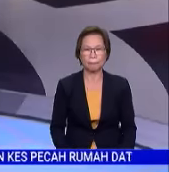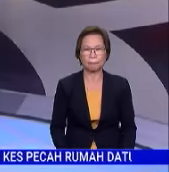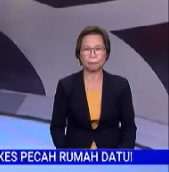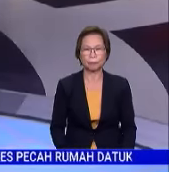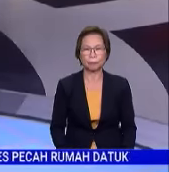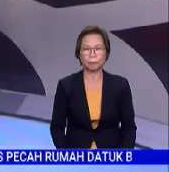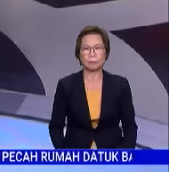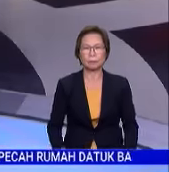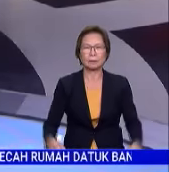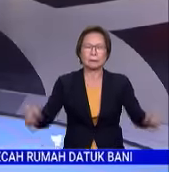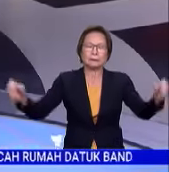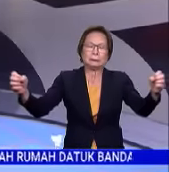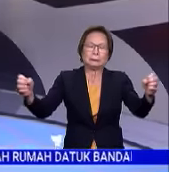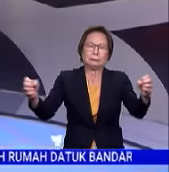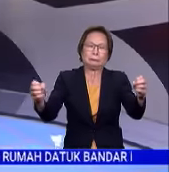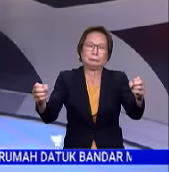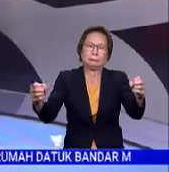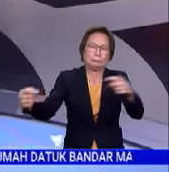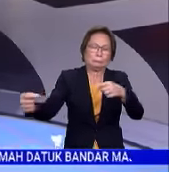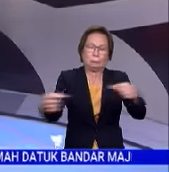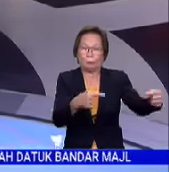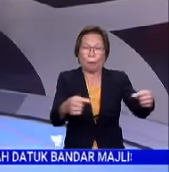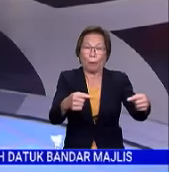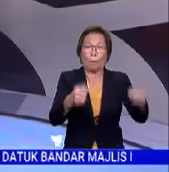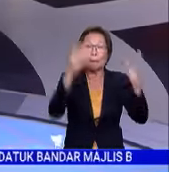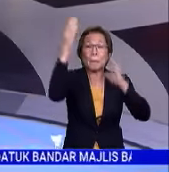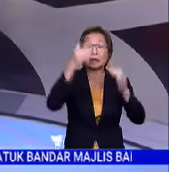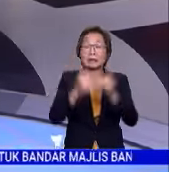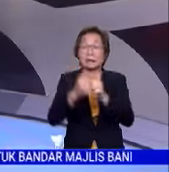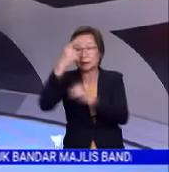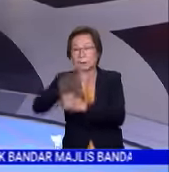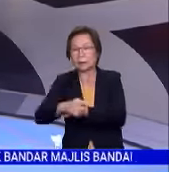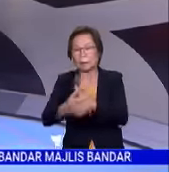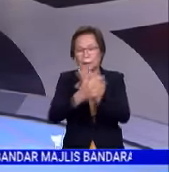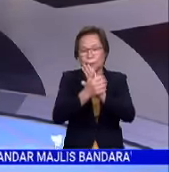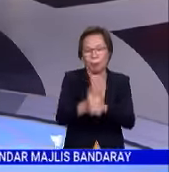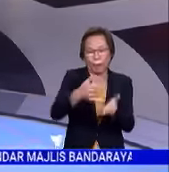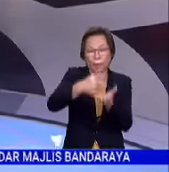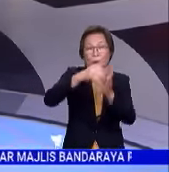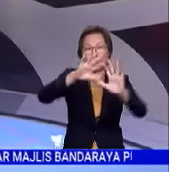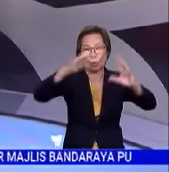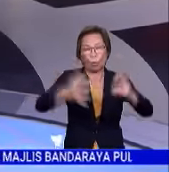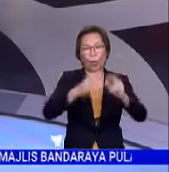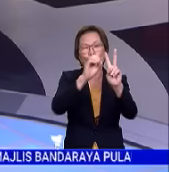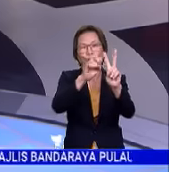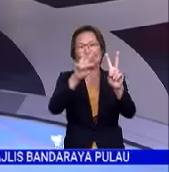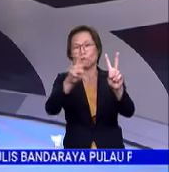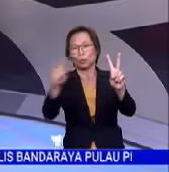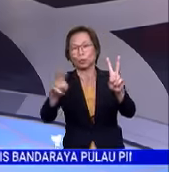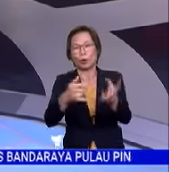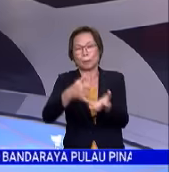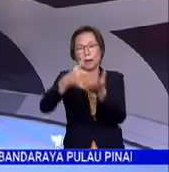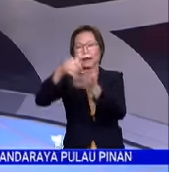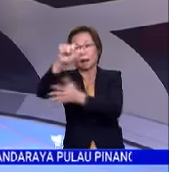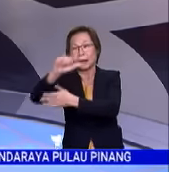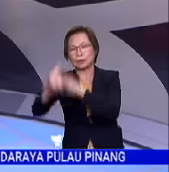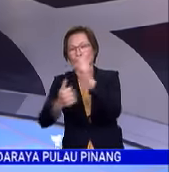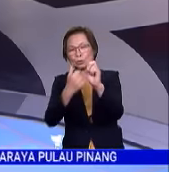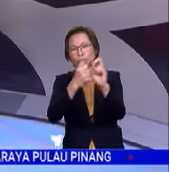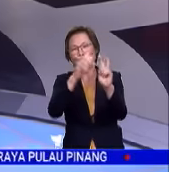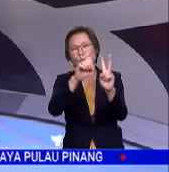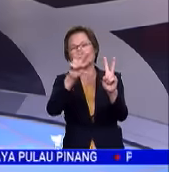Susulan pertembungan Harimau Melaya dengan Thailand pada aksi kelayakan Piala Dunia 2022, Piala Asia